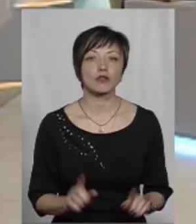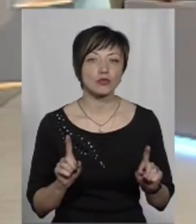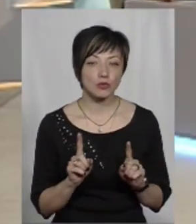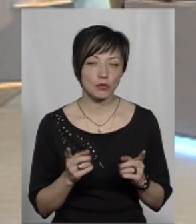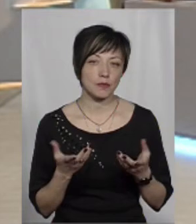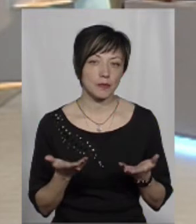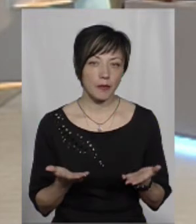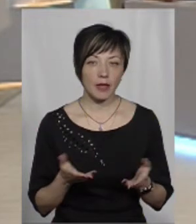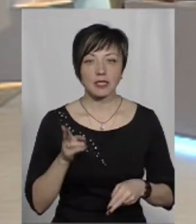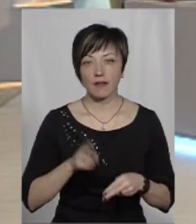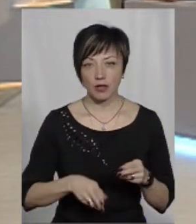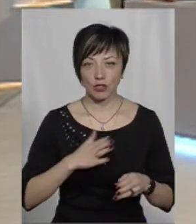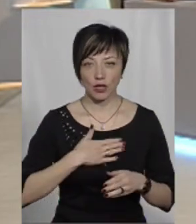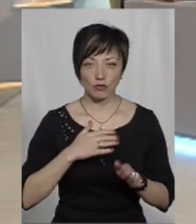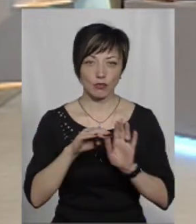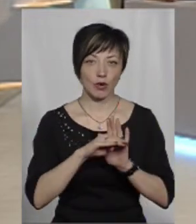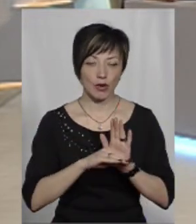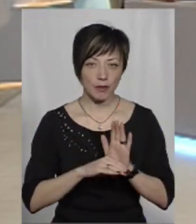що, завершуємо.